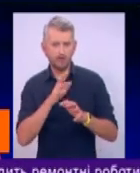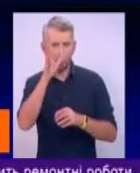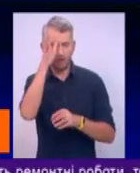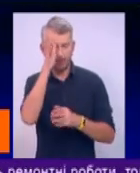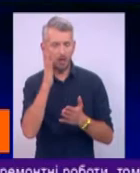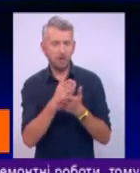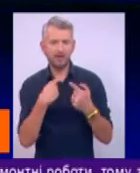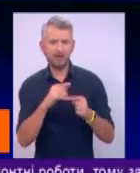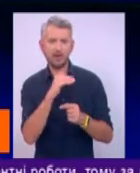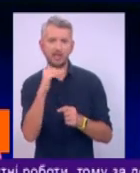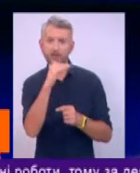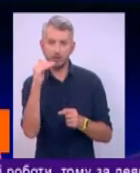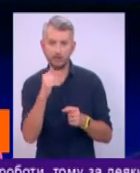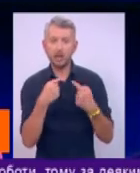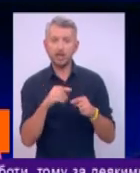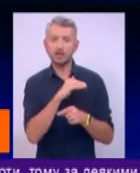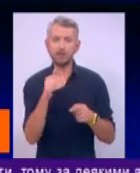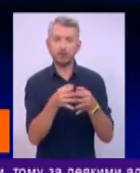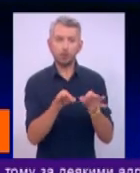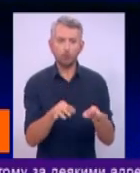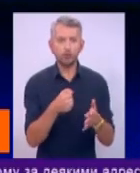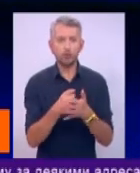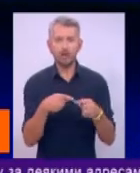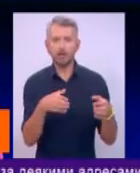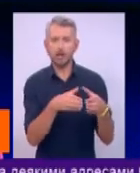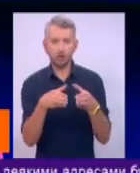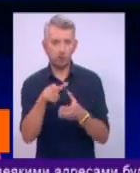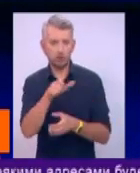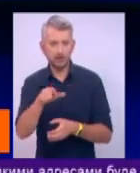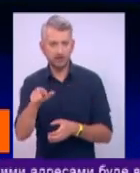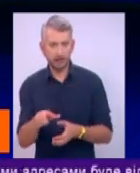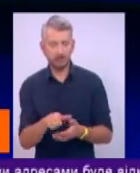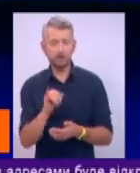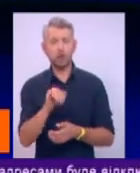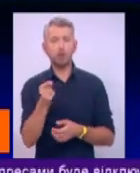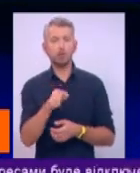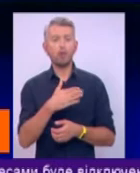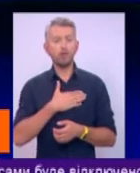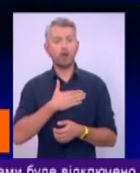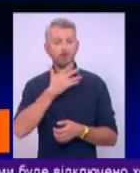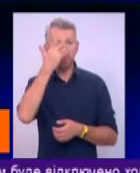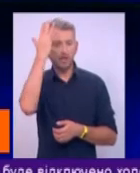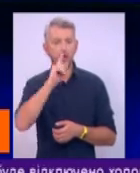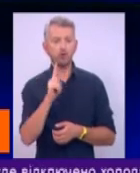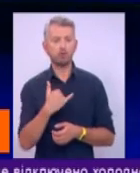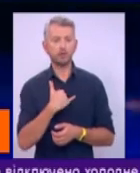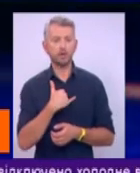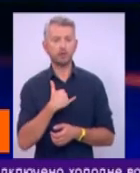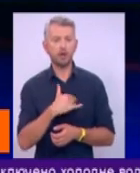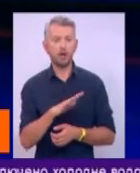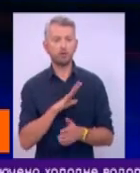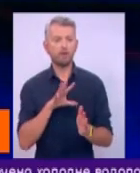рівні, відповідно, різні рівні і допуску до різних категорій пацієнтів. І тому от наша мрія, щоб у нас